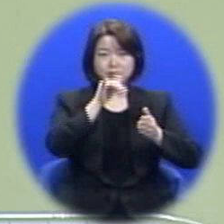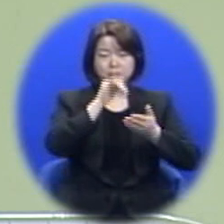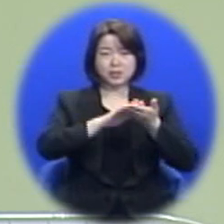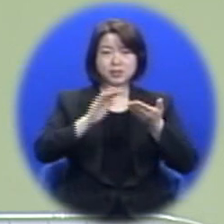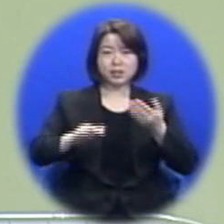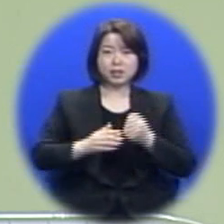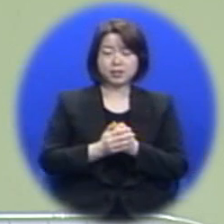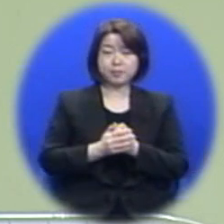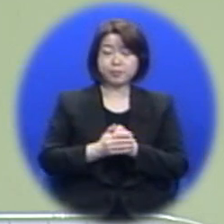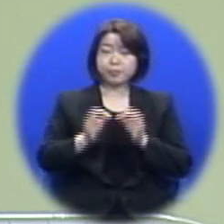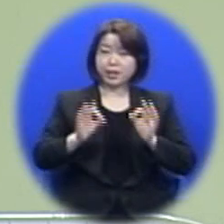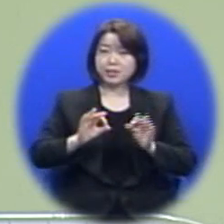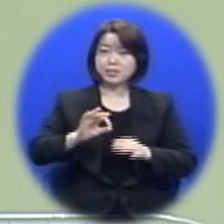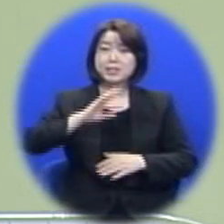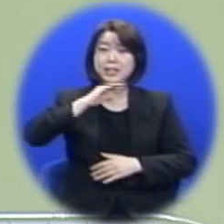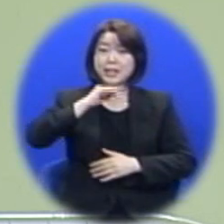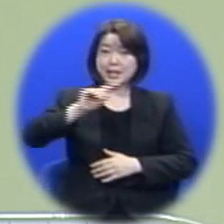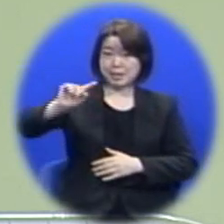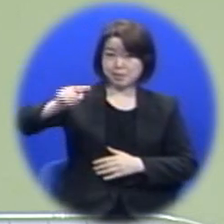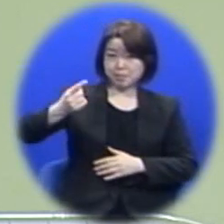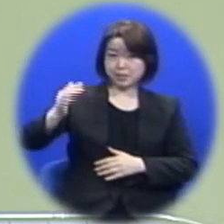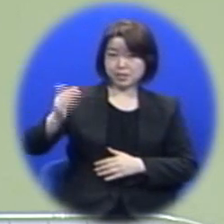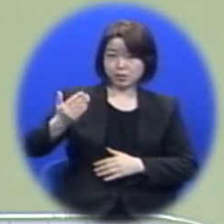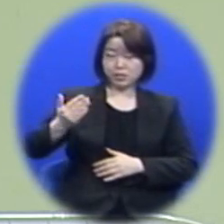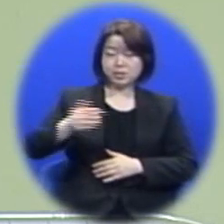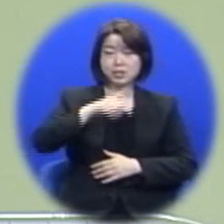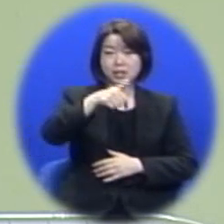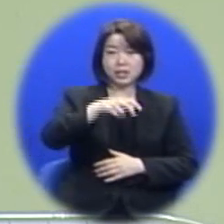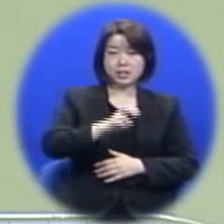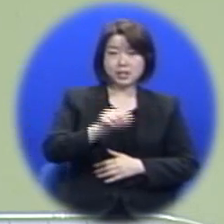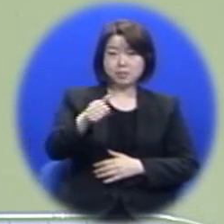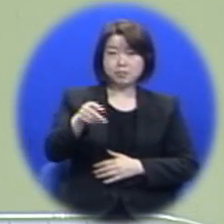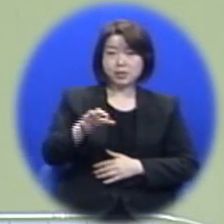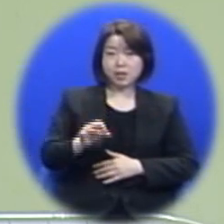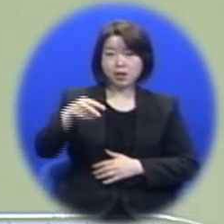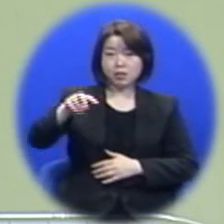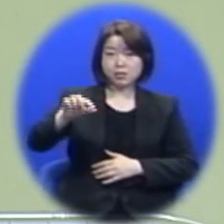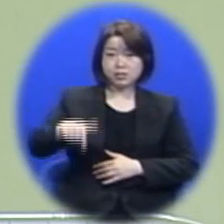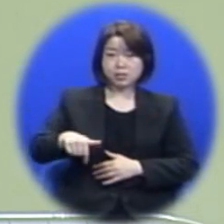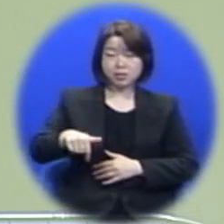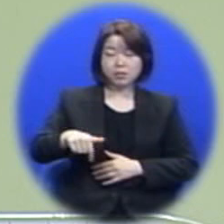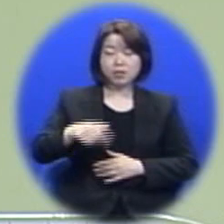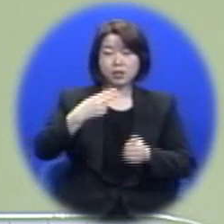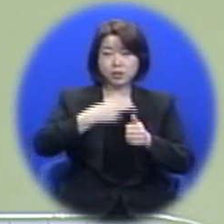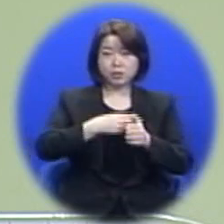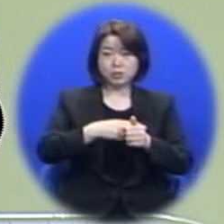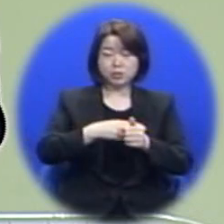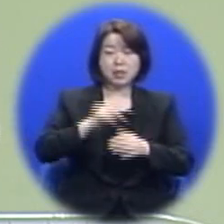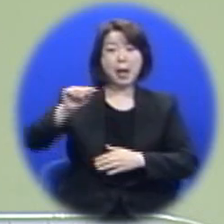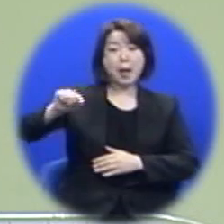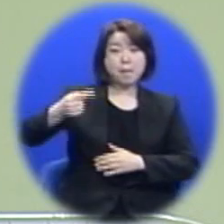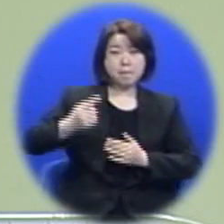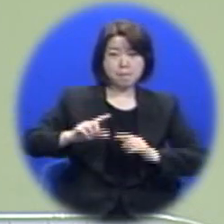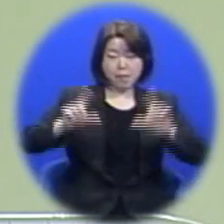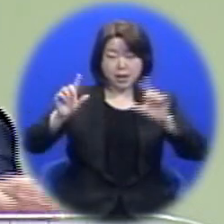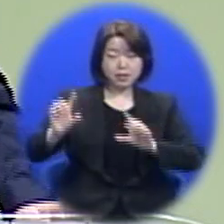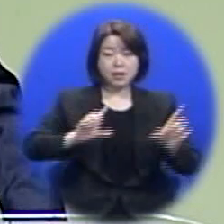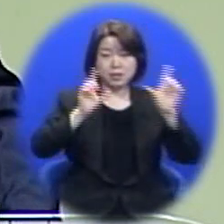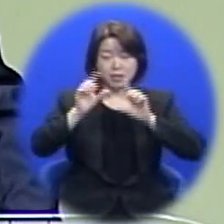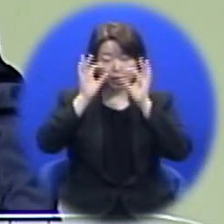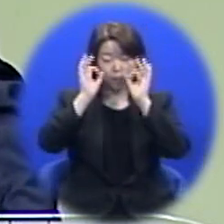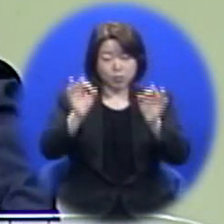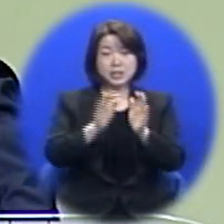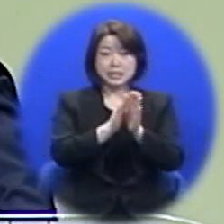이제 100세가 걸 되신 김영수 교수님 100년을 살아보니 라는 책을 쓰셨는데 그 책속에서 이렇게